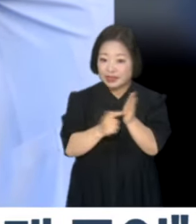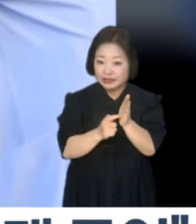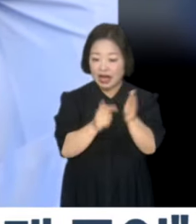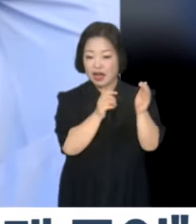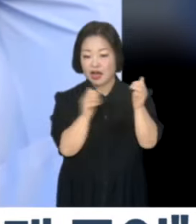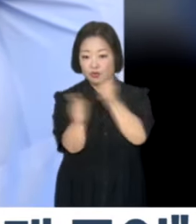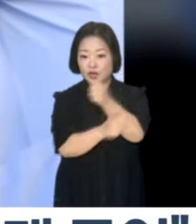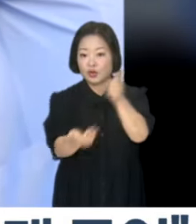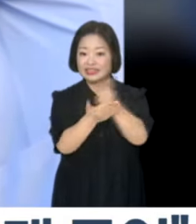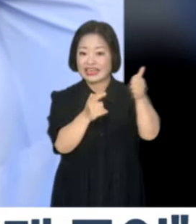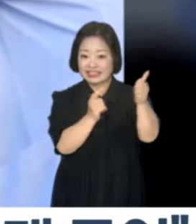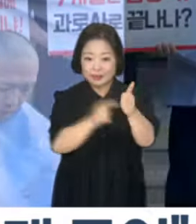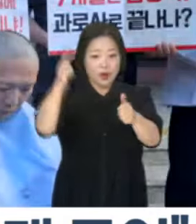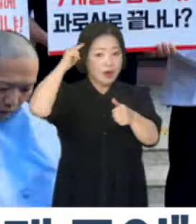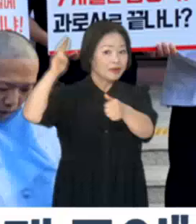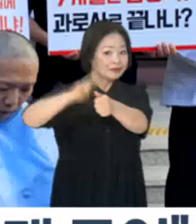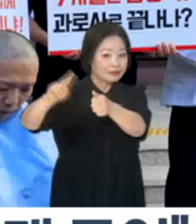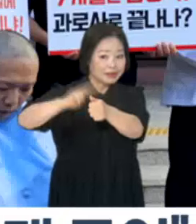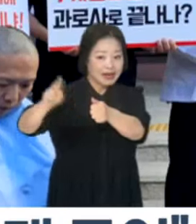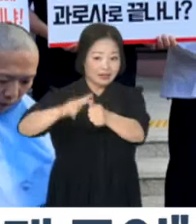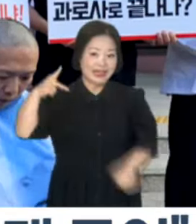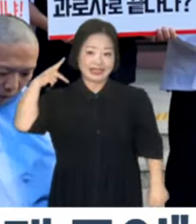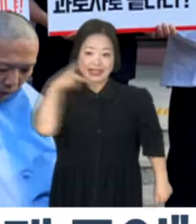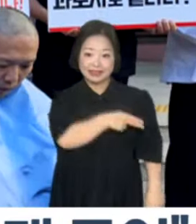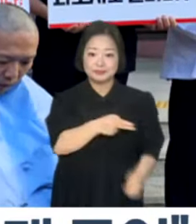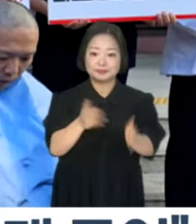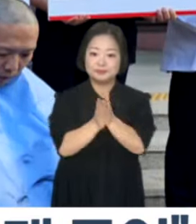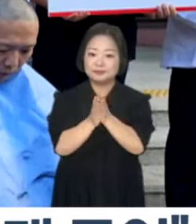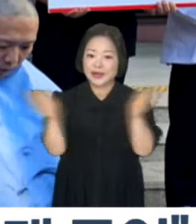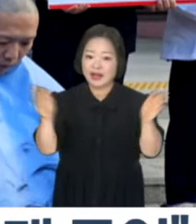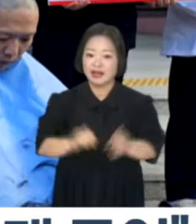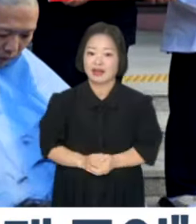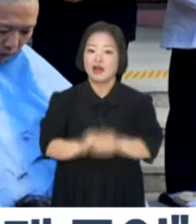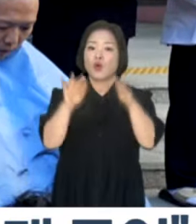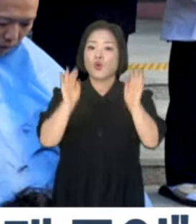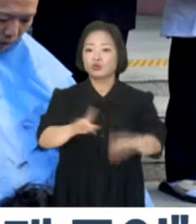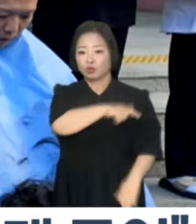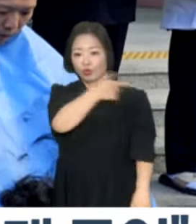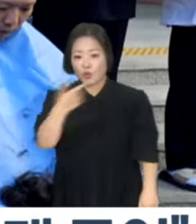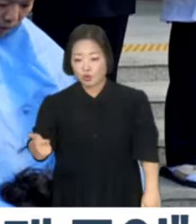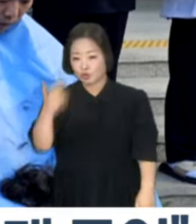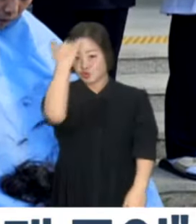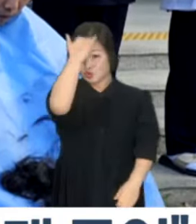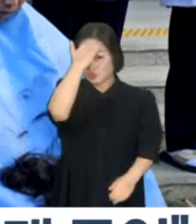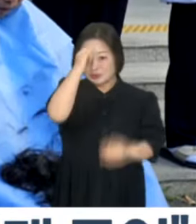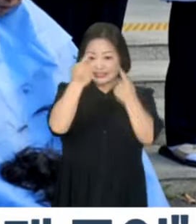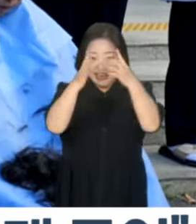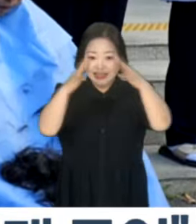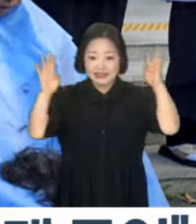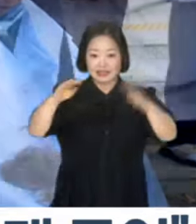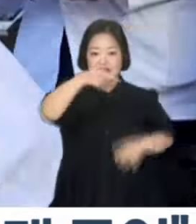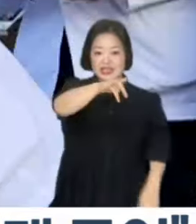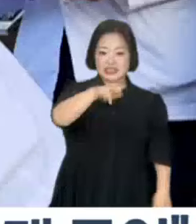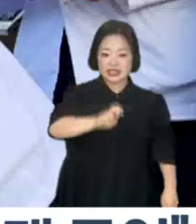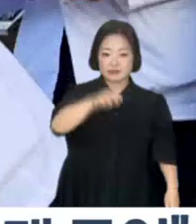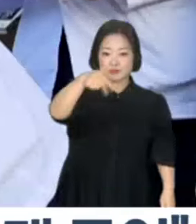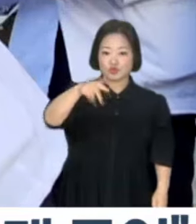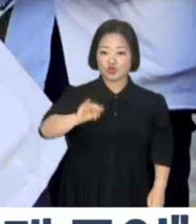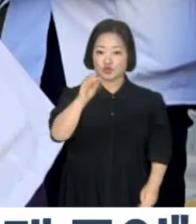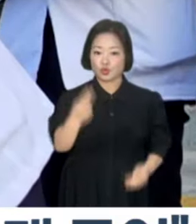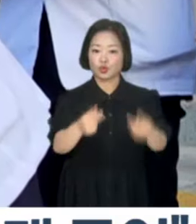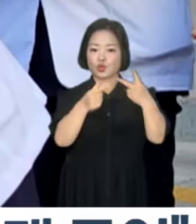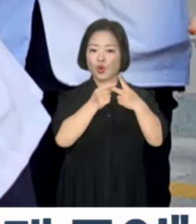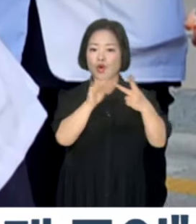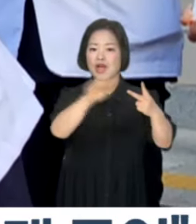위원장들이 삭발을 하고 단식 투쟁에 돌입했습니다 오늘 오후 충북대에서 김충효 강원대 교수